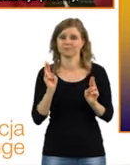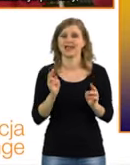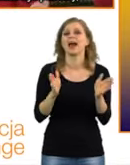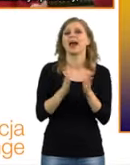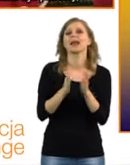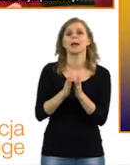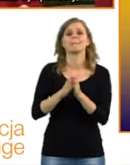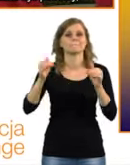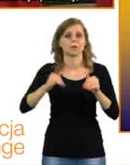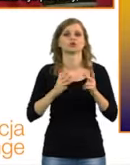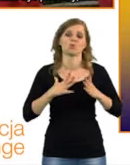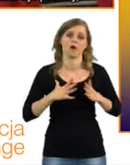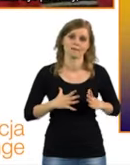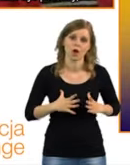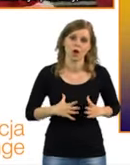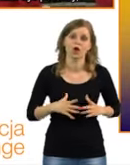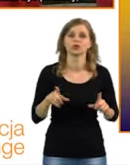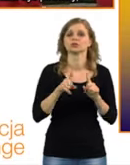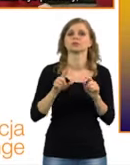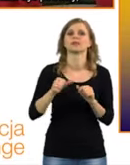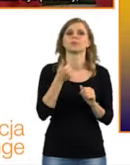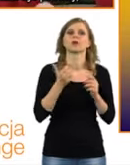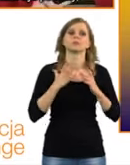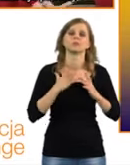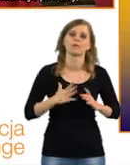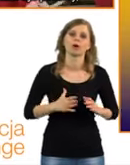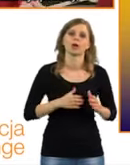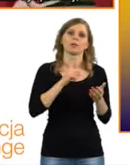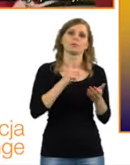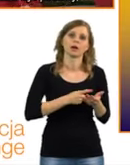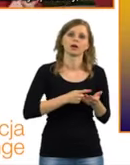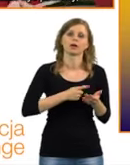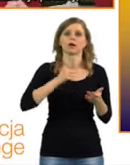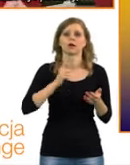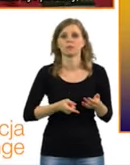Rytm może być powolny, czyli najpierw powoli.